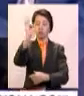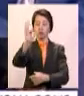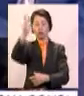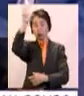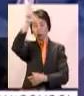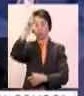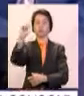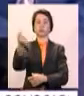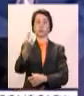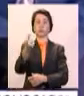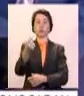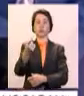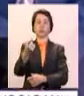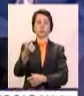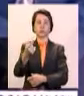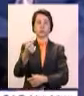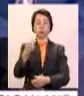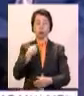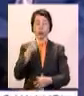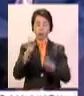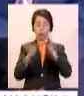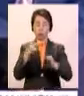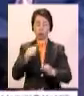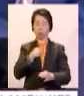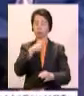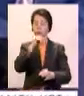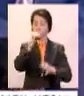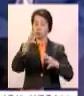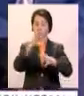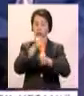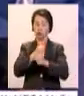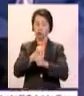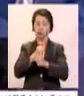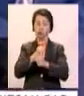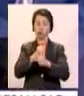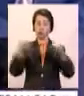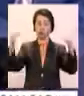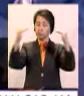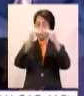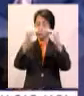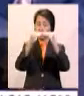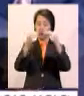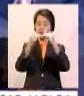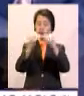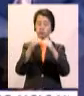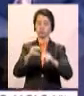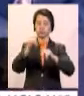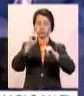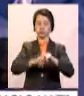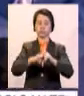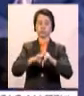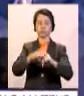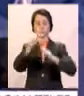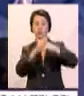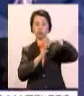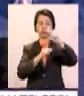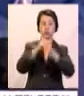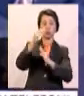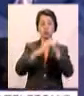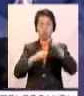kerajaan sahaja. Kalau kita tidak dapat menyamakan kedudukan,